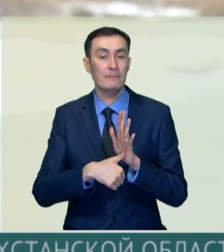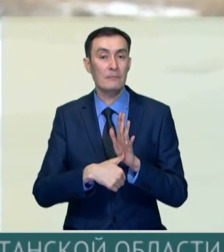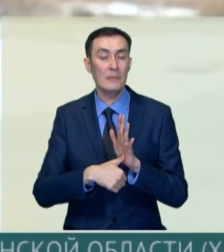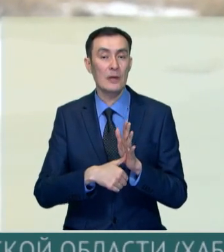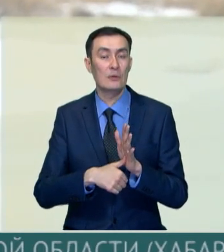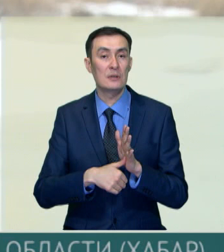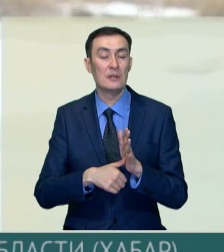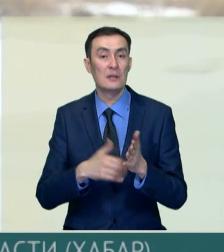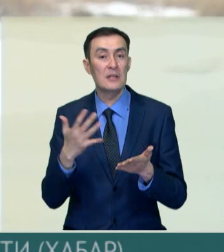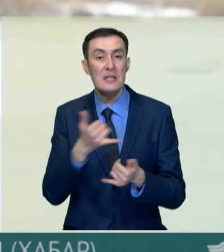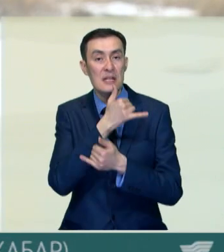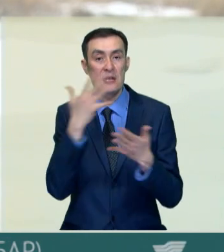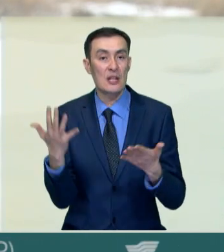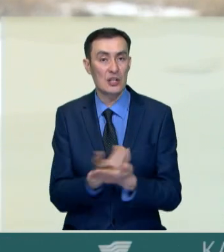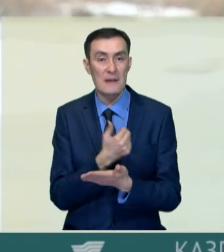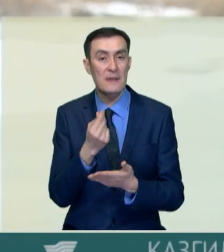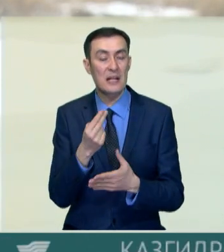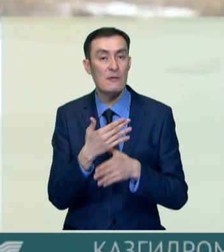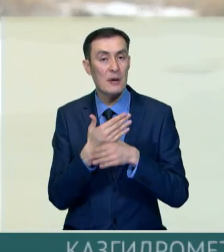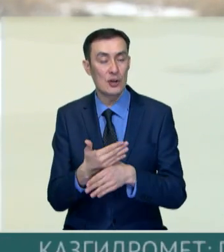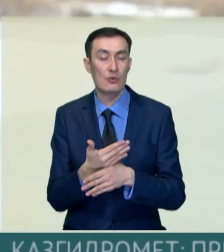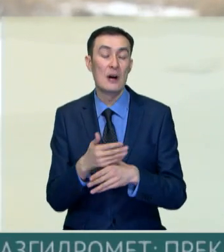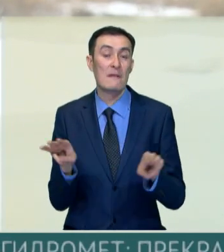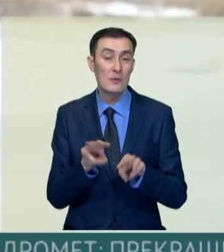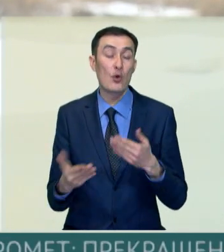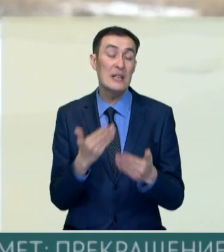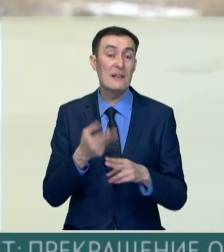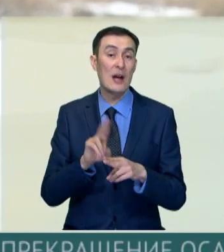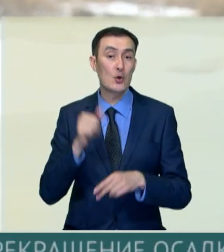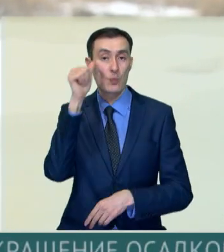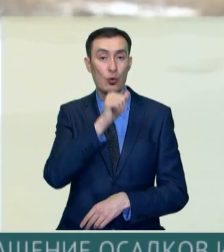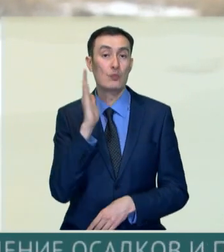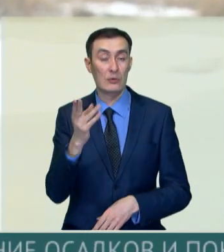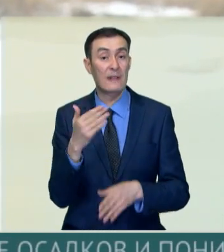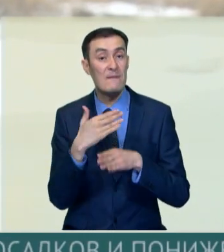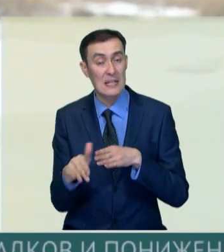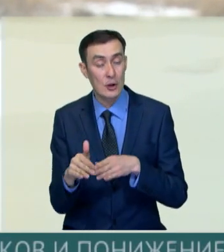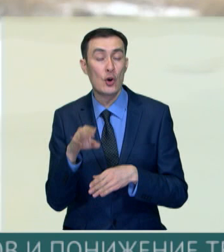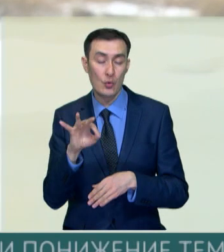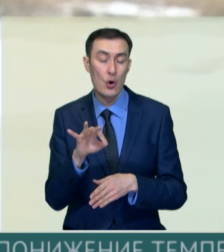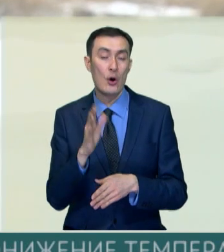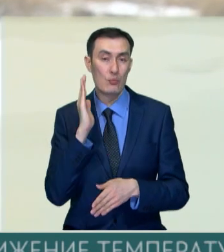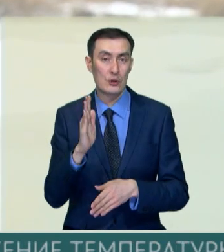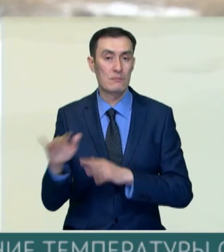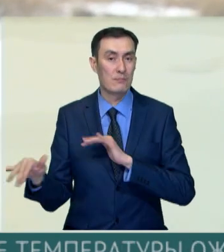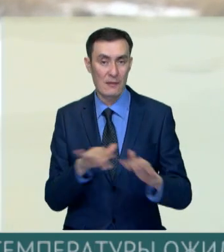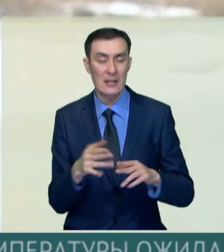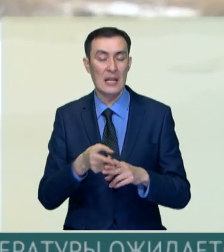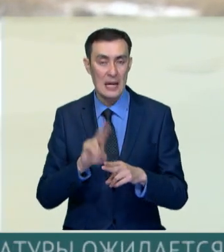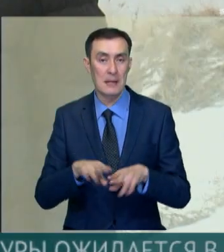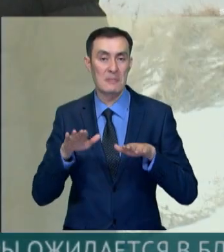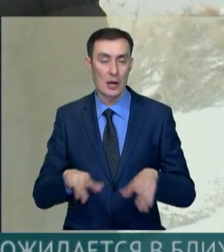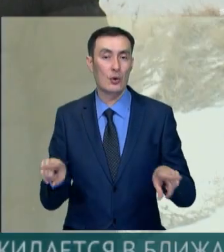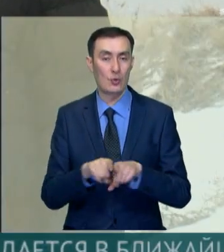нашли финансовую поддержку министерства. Но если в этом году выделят средства, то будут проводиться на этих